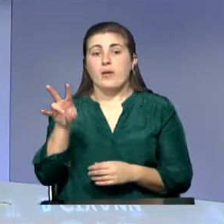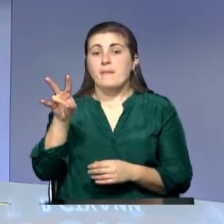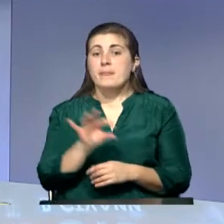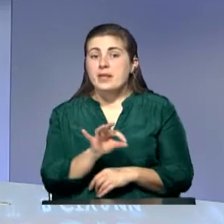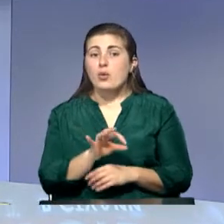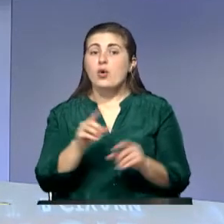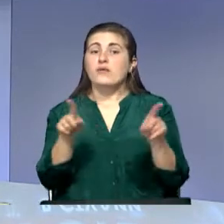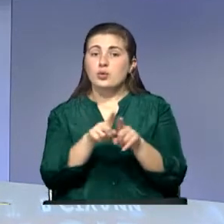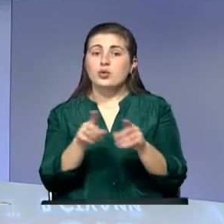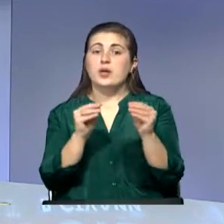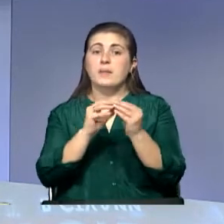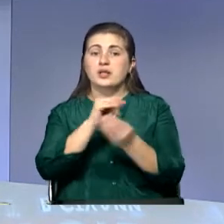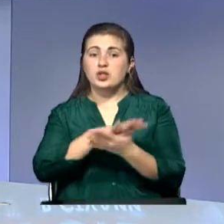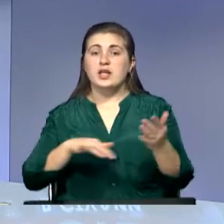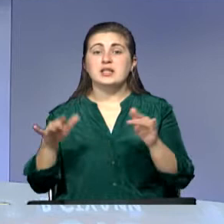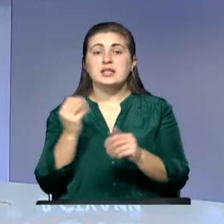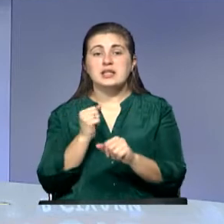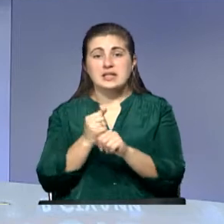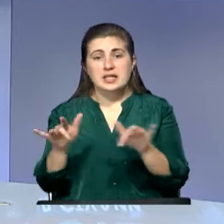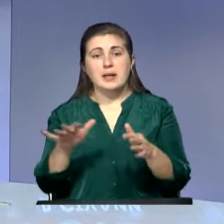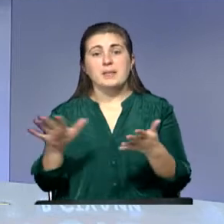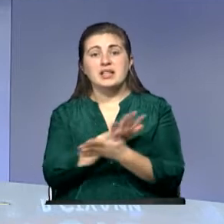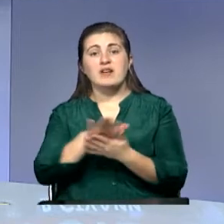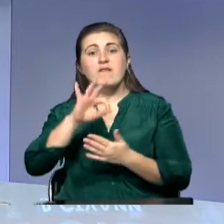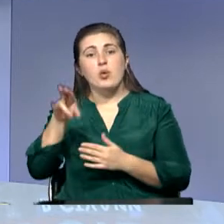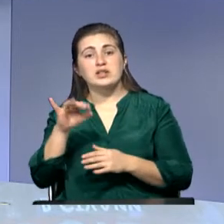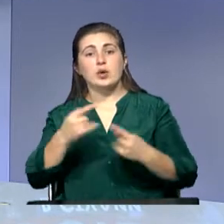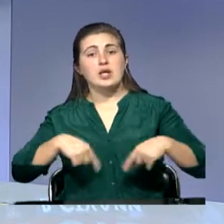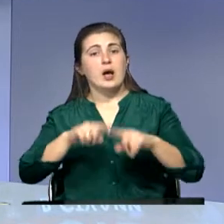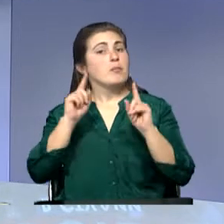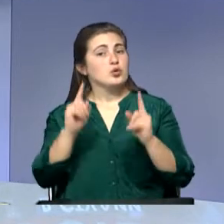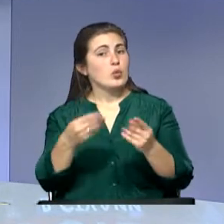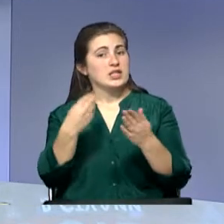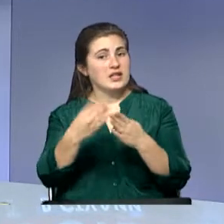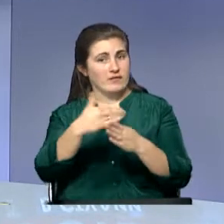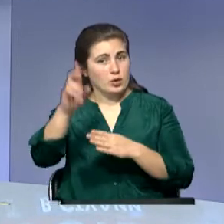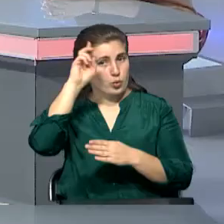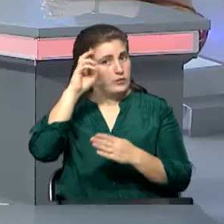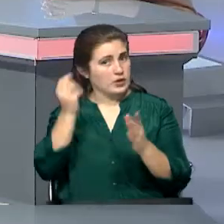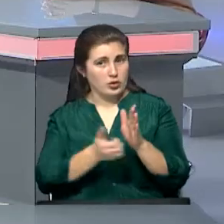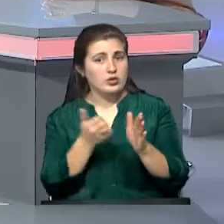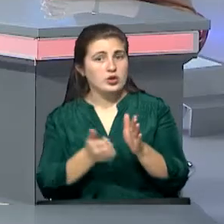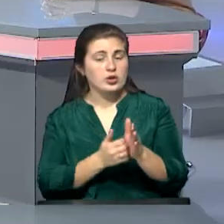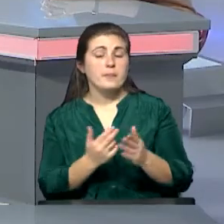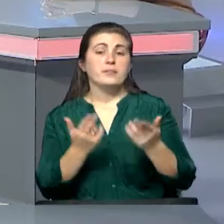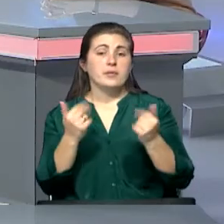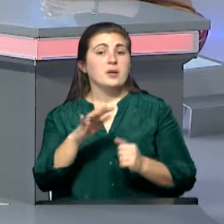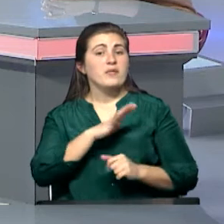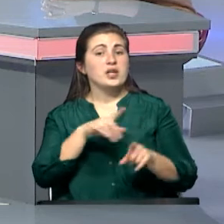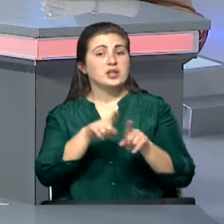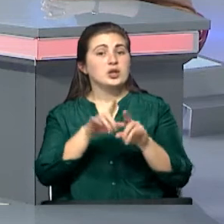же продолжаются деятельности благотворительные фонды и организации. Почему? Средств, выделенных государством, недостаточно? Бывают такие ситуации,